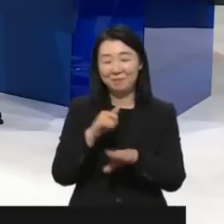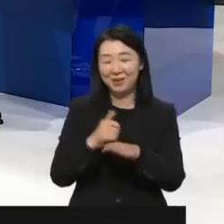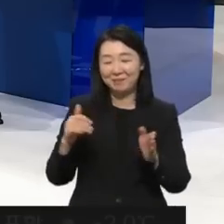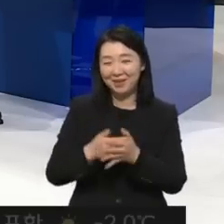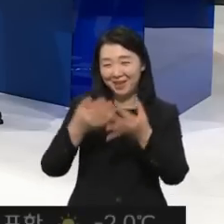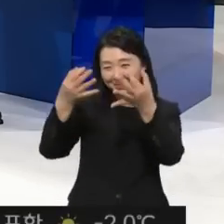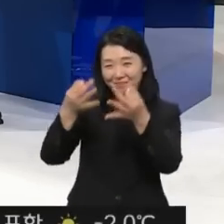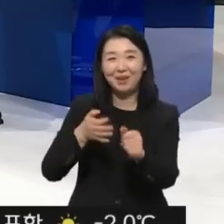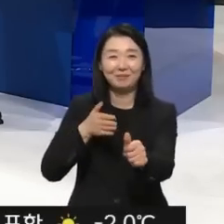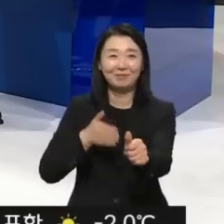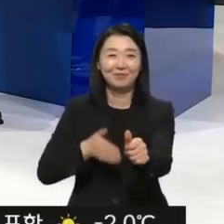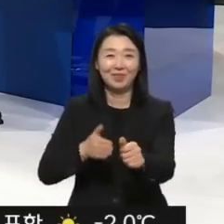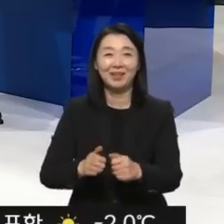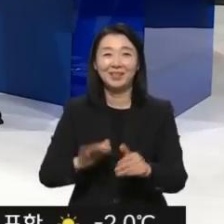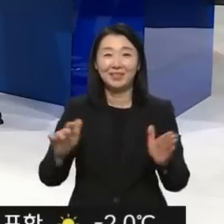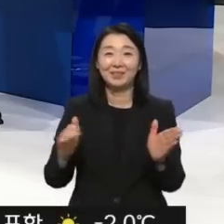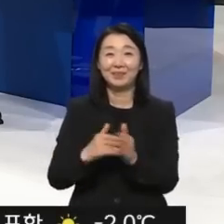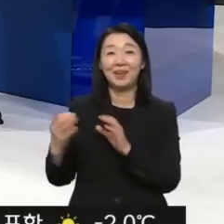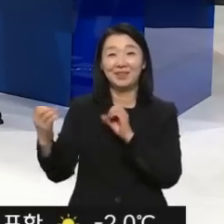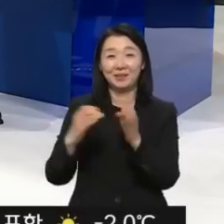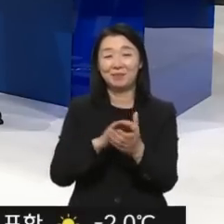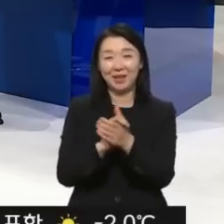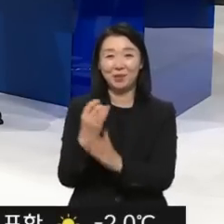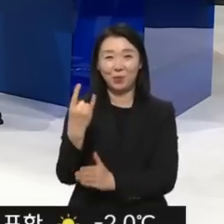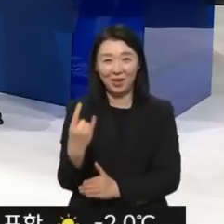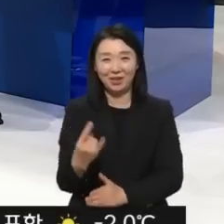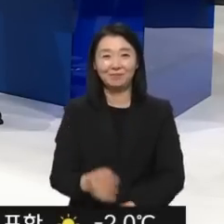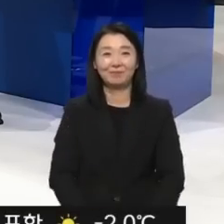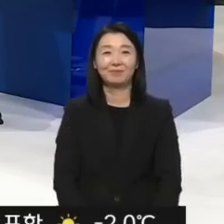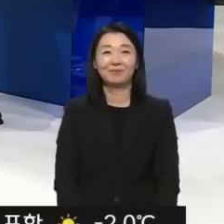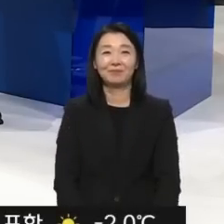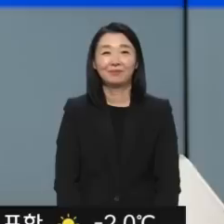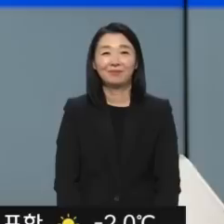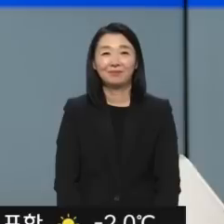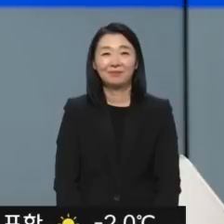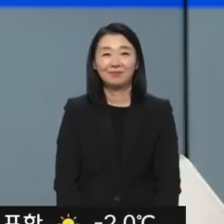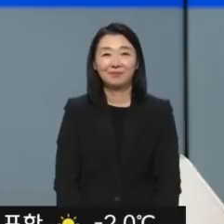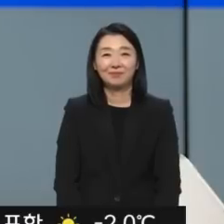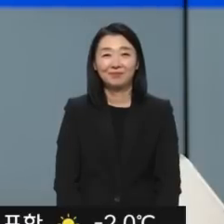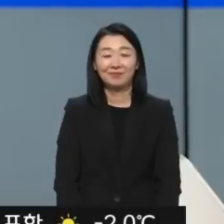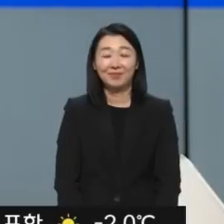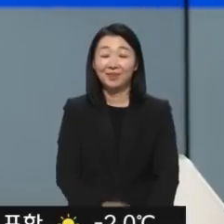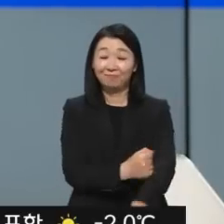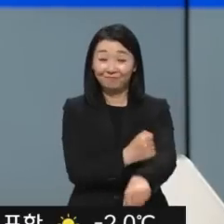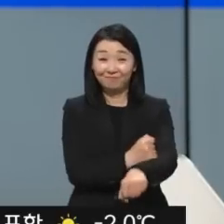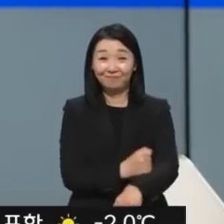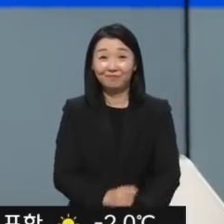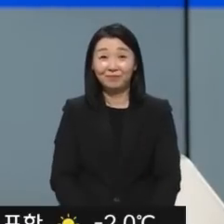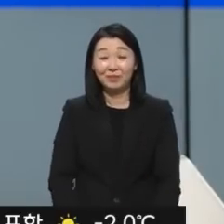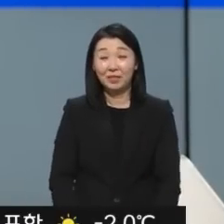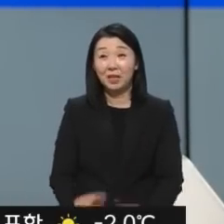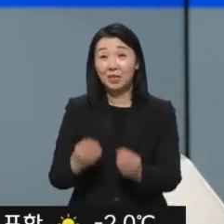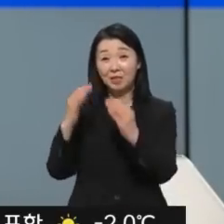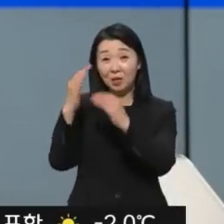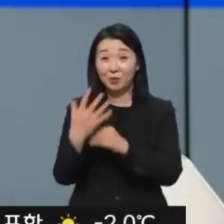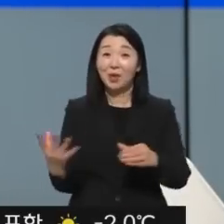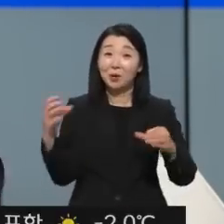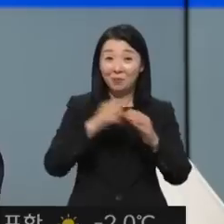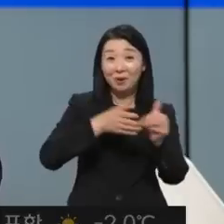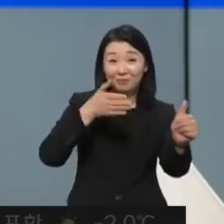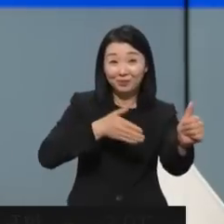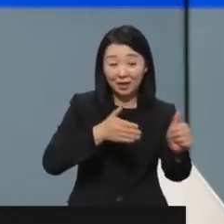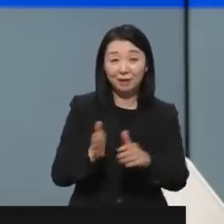끝까지 해주시면 좋겠습니다. 지금까지 응답하라 다정이었습니다. 네, 백관장 수고 많았고요. 속보는 계속해서 챙기기